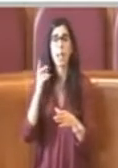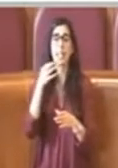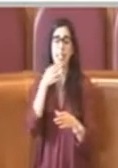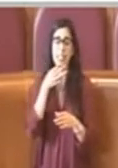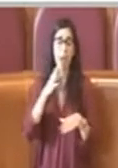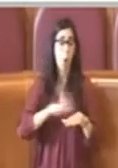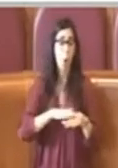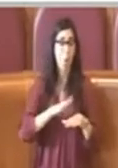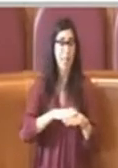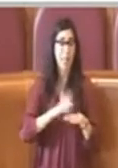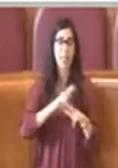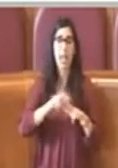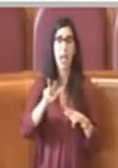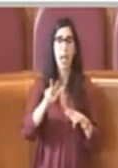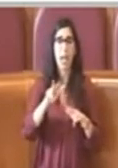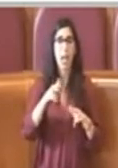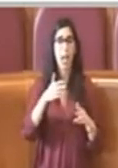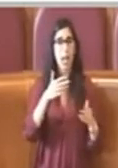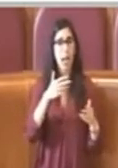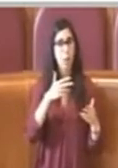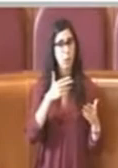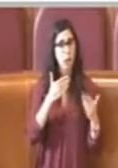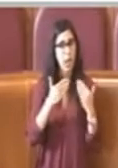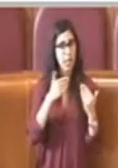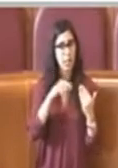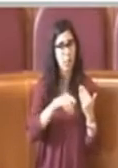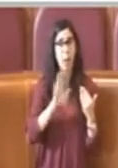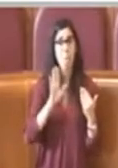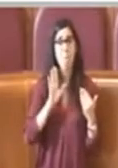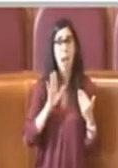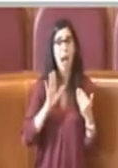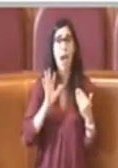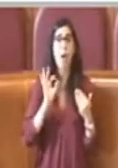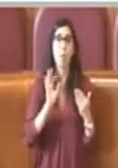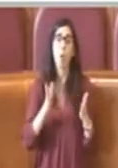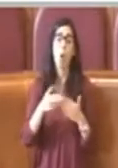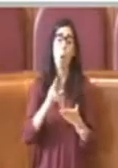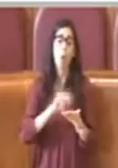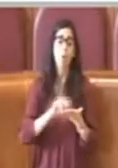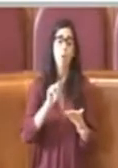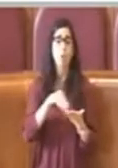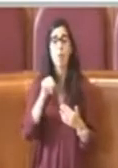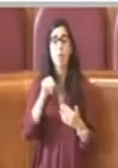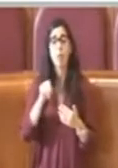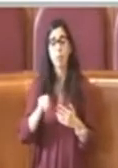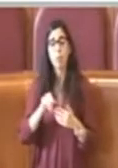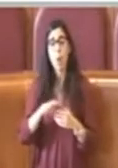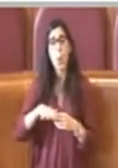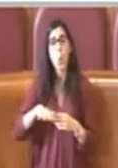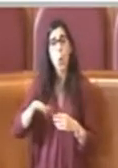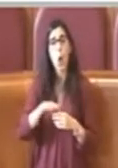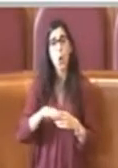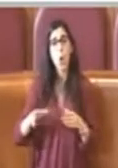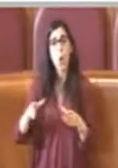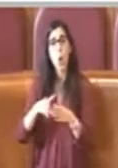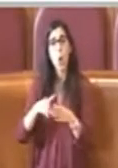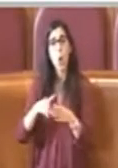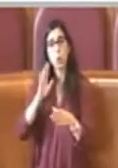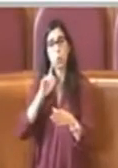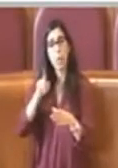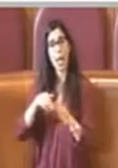però fisicamente si trova nello stesso luogo proprio per facilitare il dialogo tra la consulta cittadina e